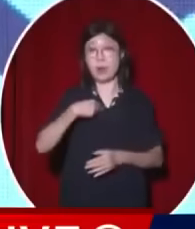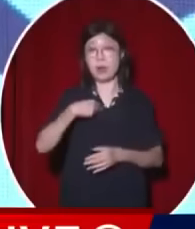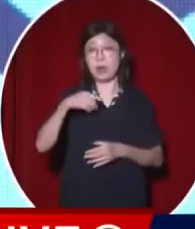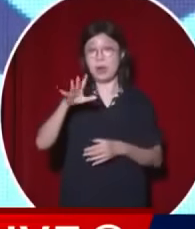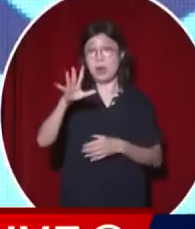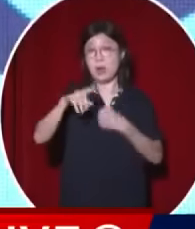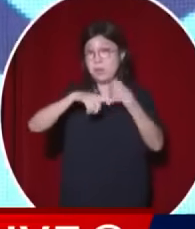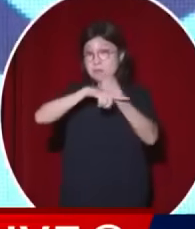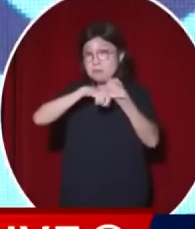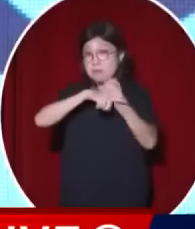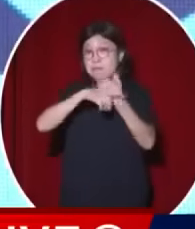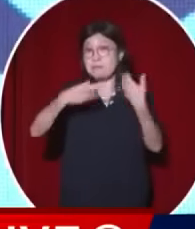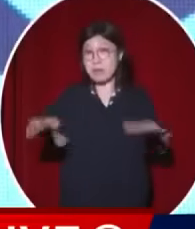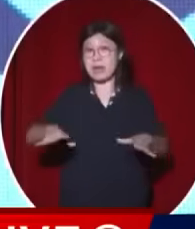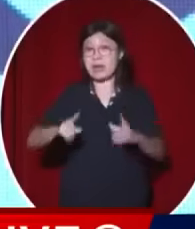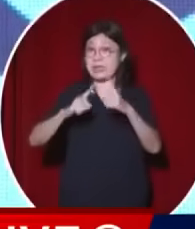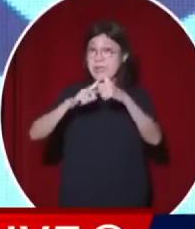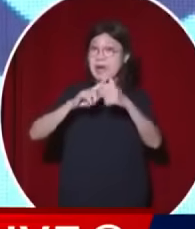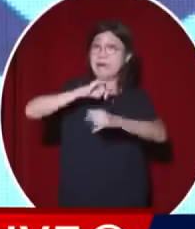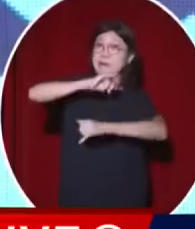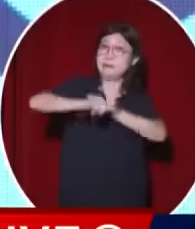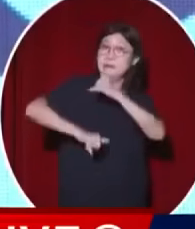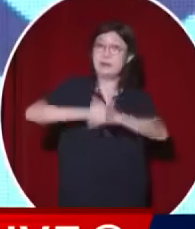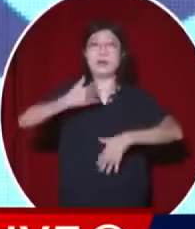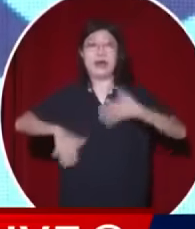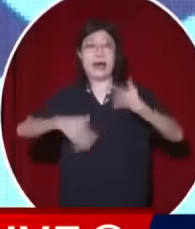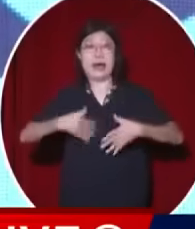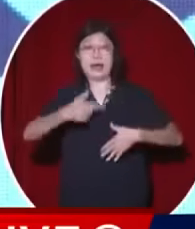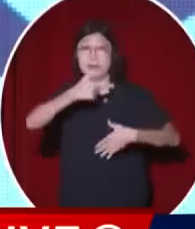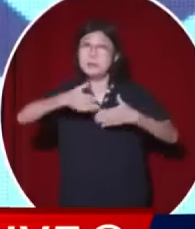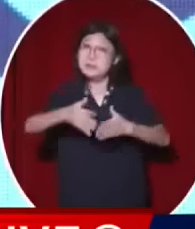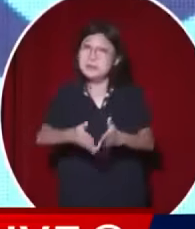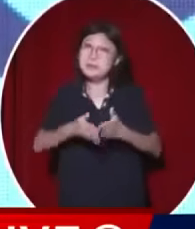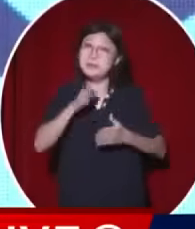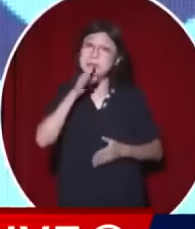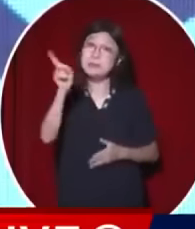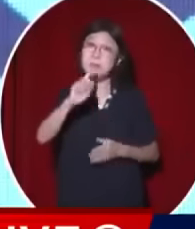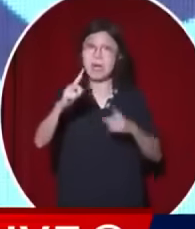示，人要活得健康快乐，最重要的就是人际关系的经营。